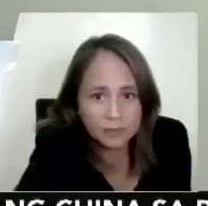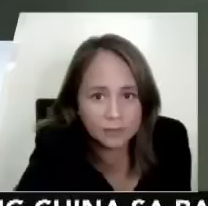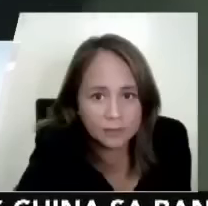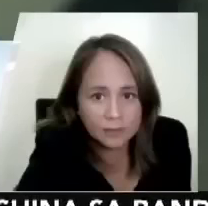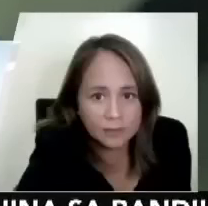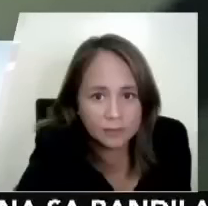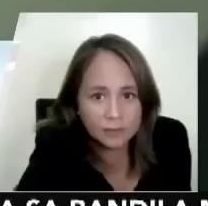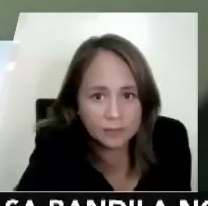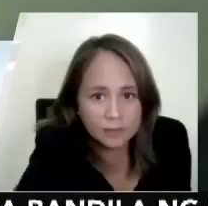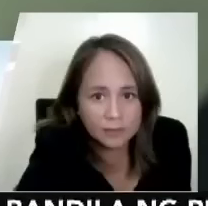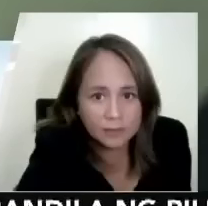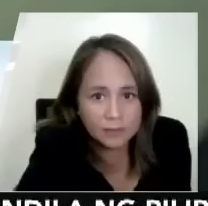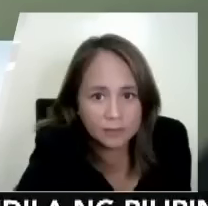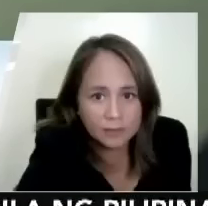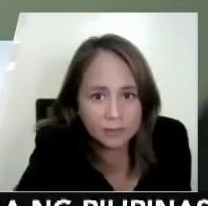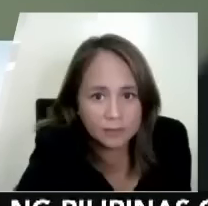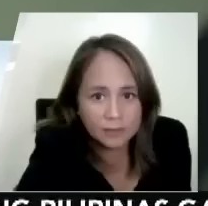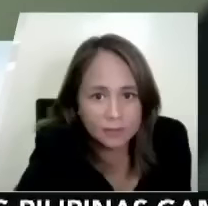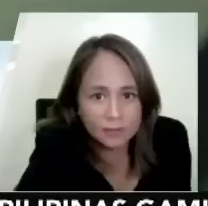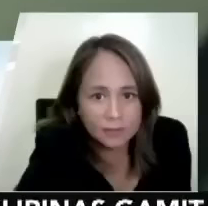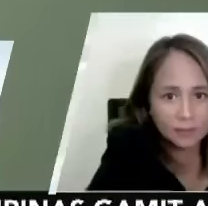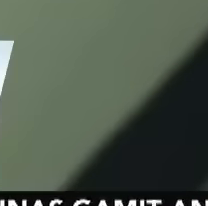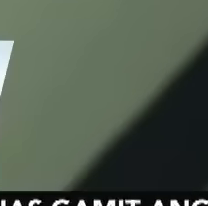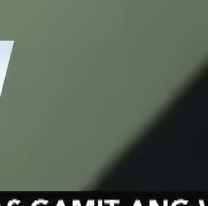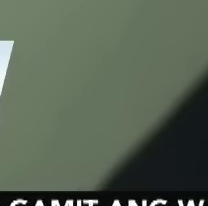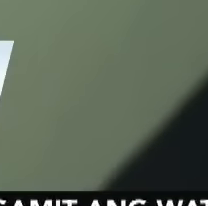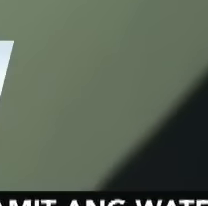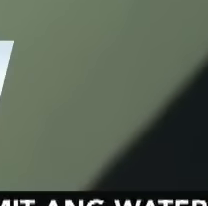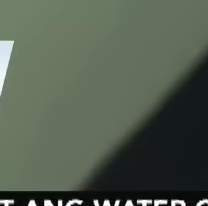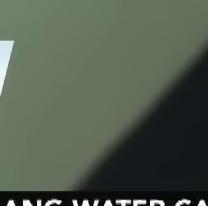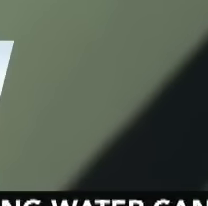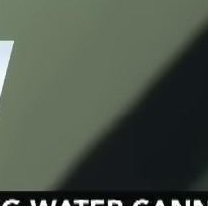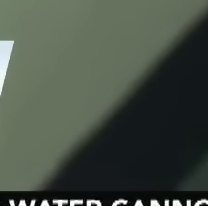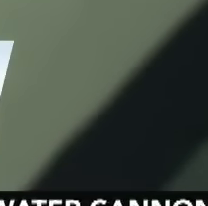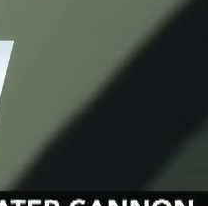masasabi dito sa kaso na ito ikaw ay nahaharap sa rubbery hold